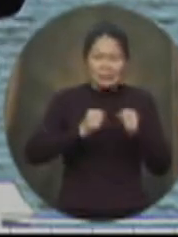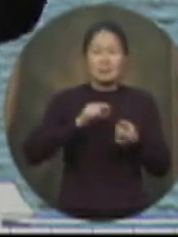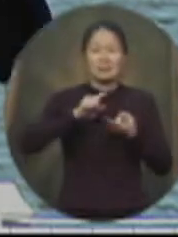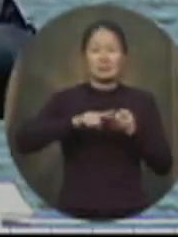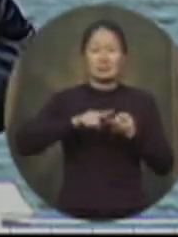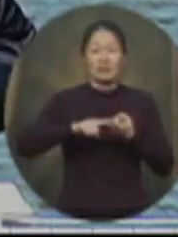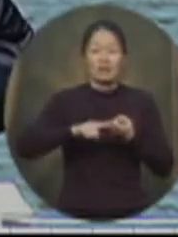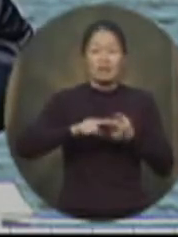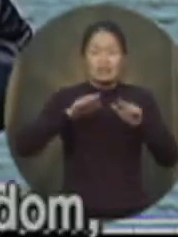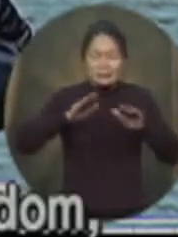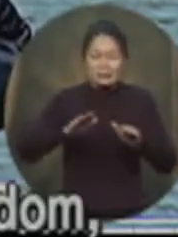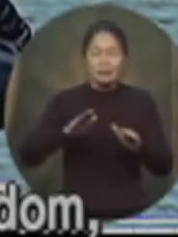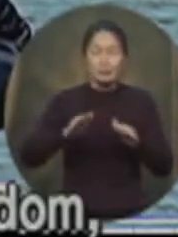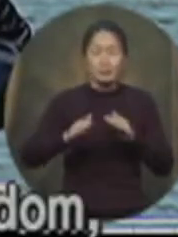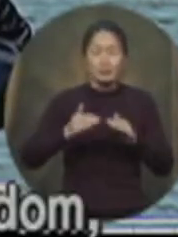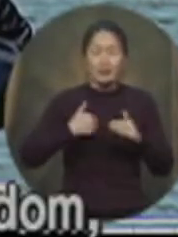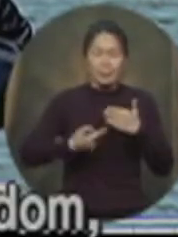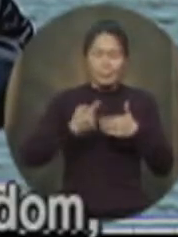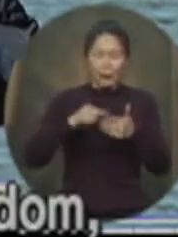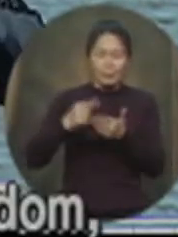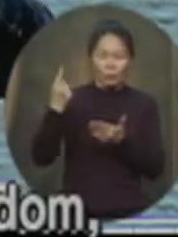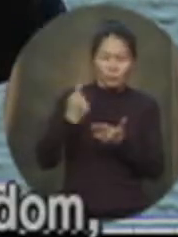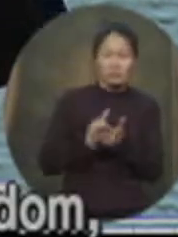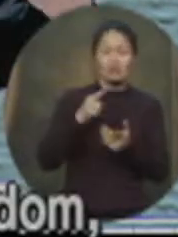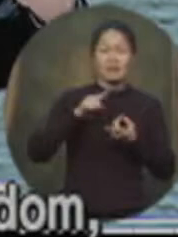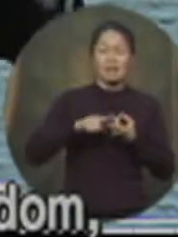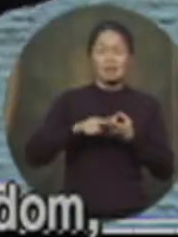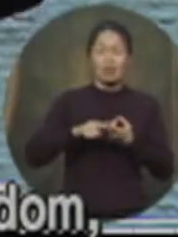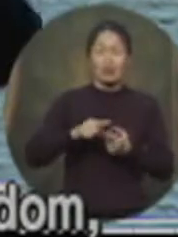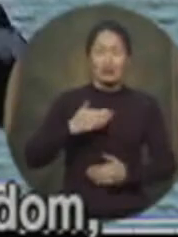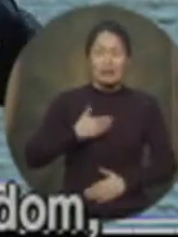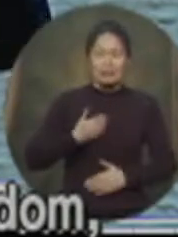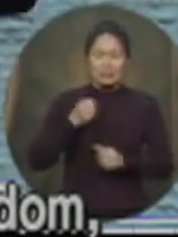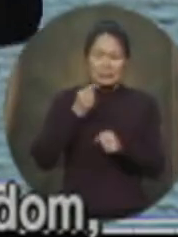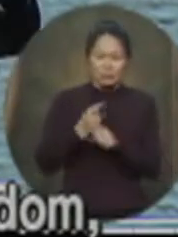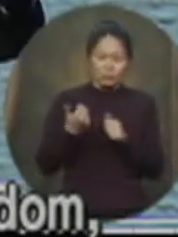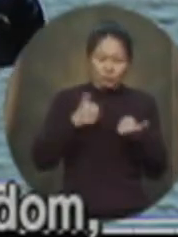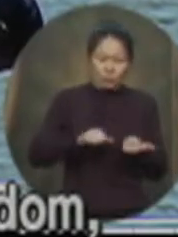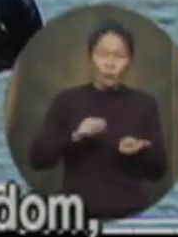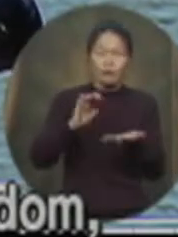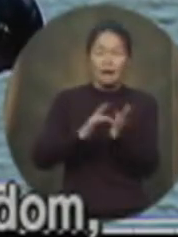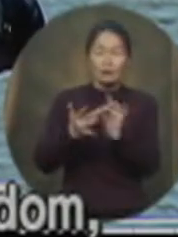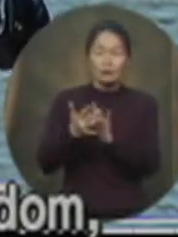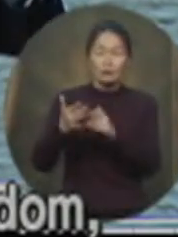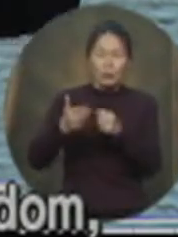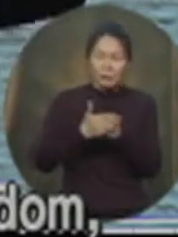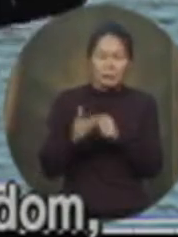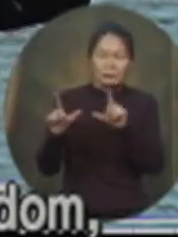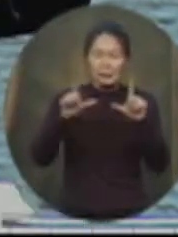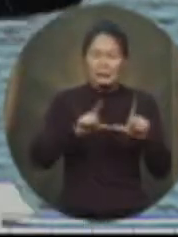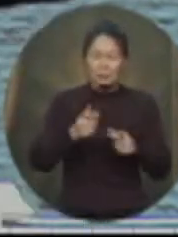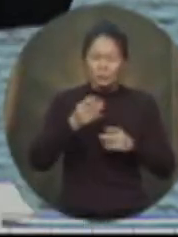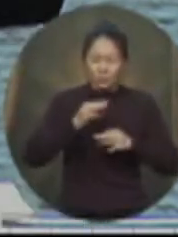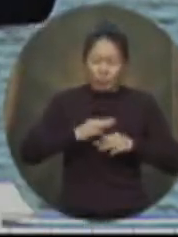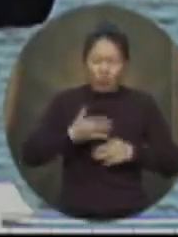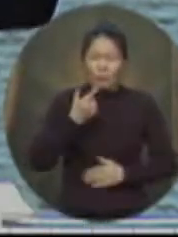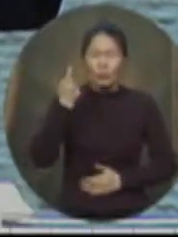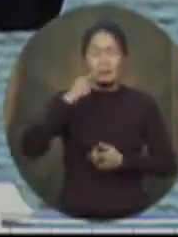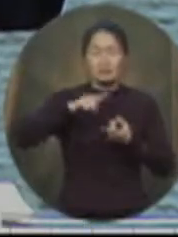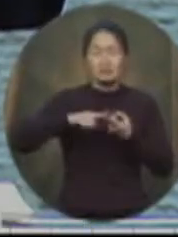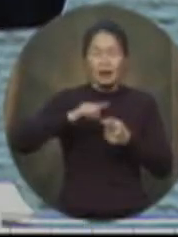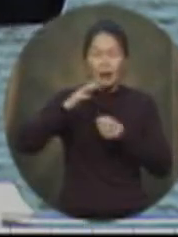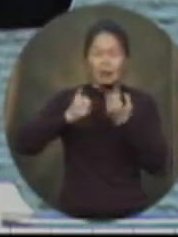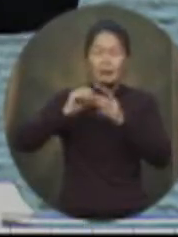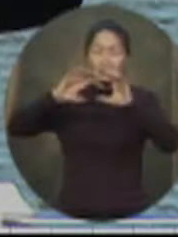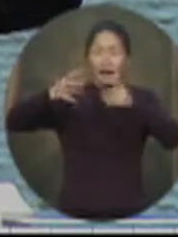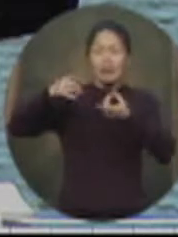지금 내 마음의 오신 것에 대해서 나는 이미 죽었고 예수로 사는 지 놀라운 복음의 대해서 하나님의 나라가 있다는 것에